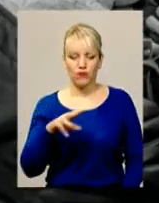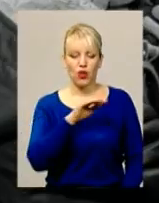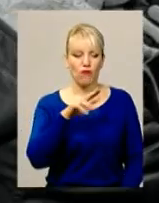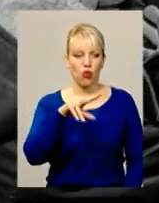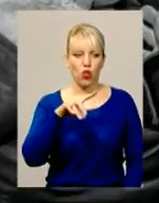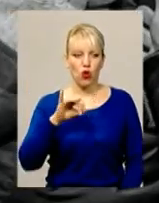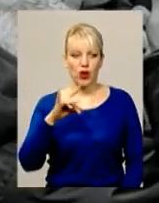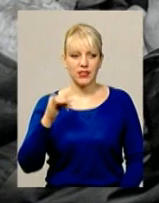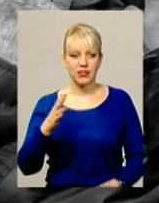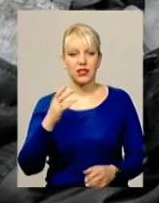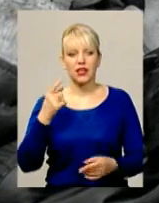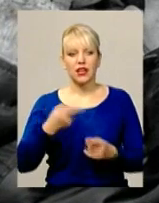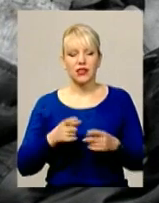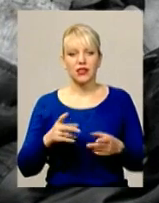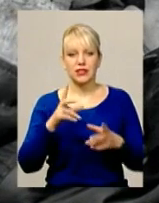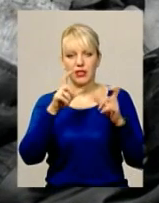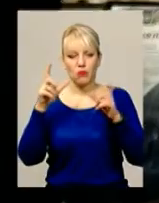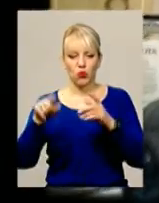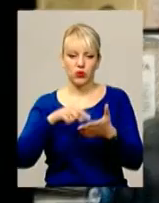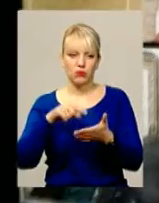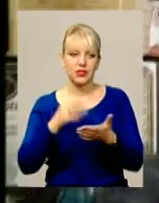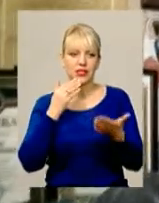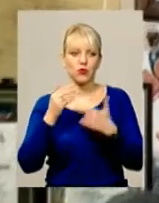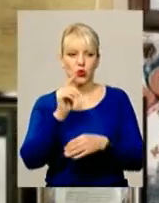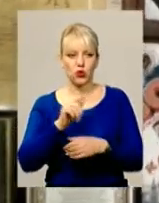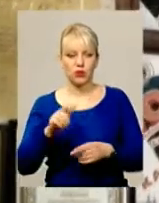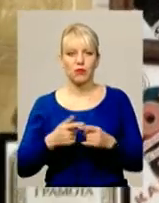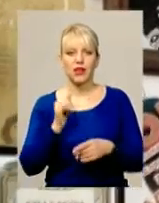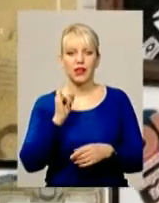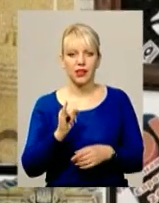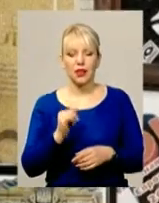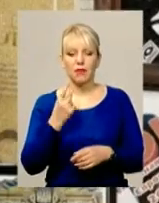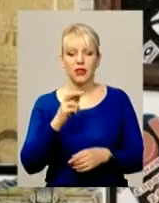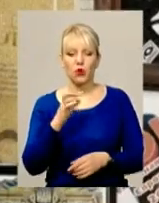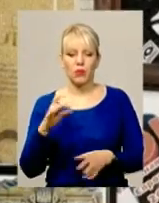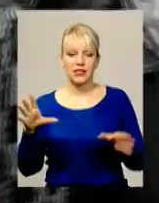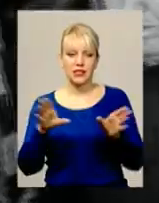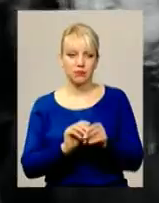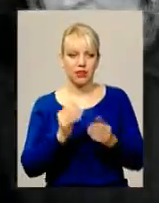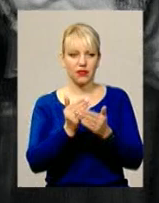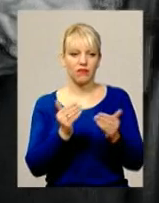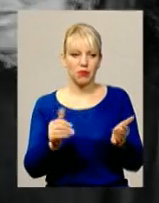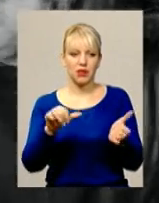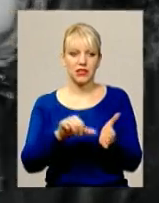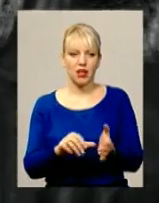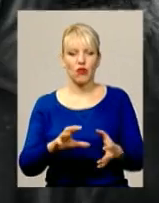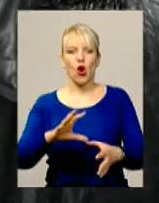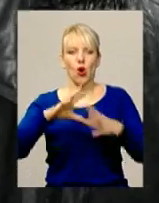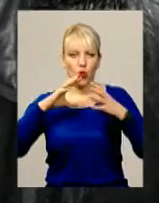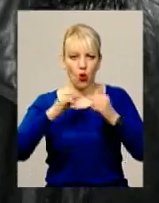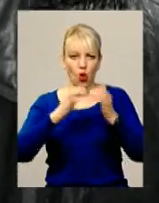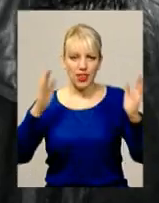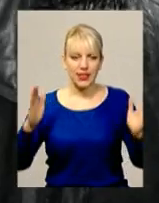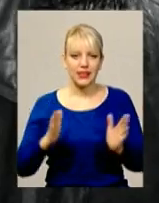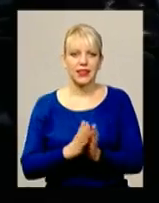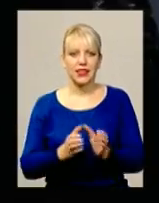Форецький – знімкують місто та спілкуються з його жителями. А вже 1 березня на спільній виставці представлять колективний портрет